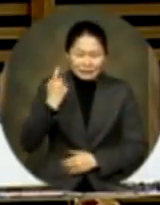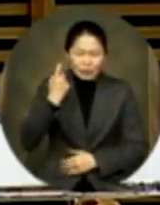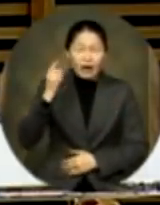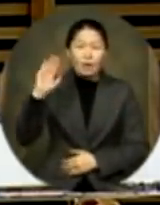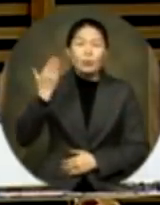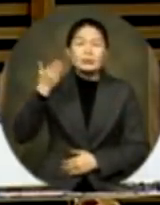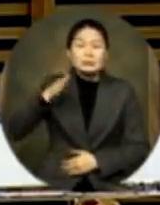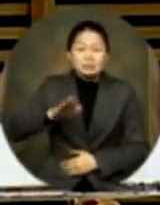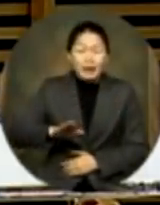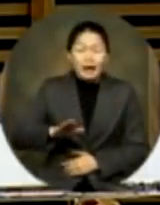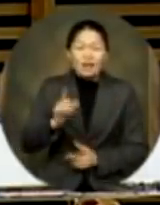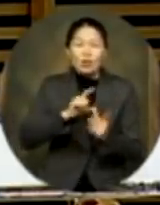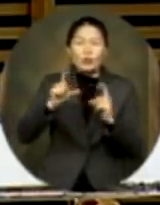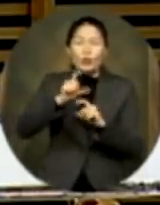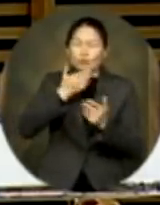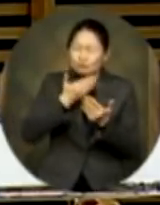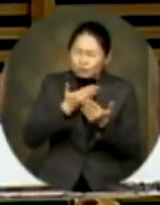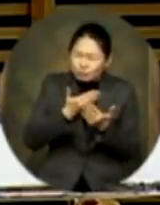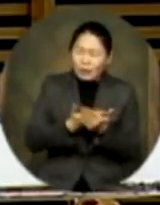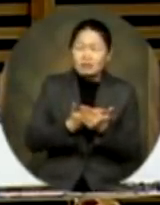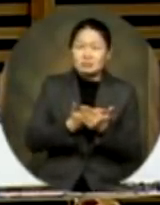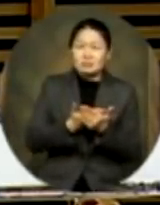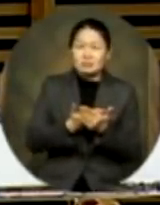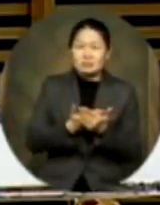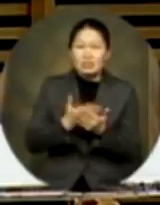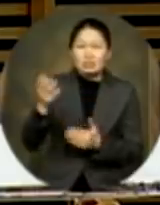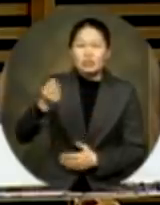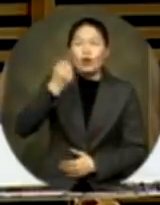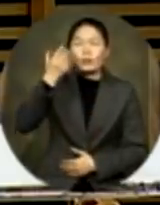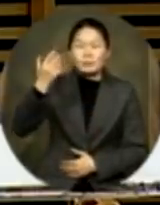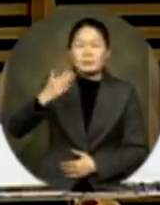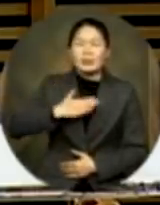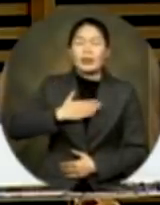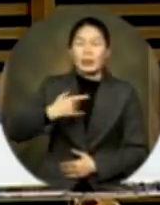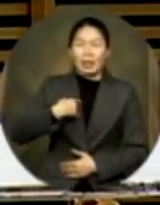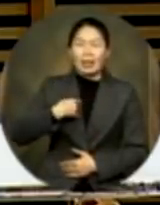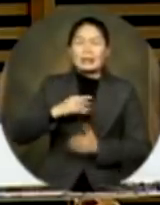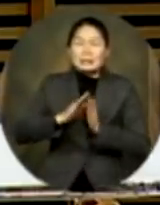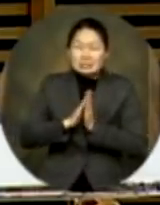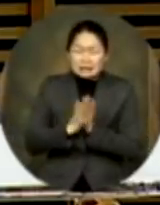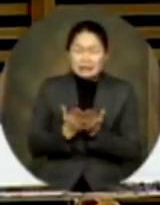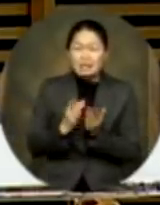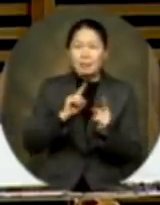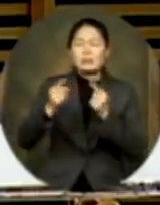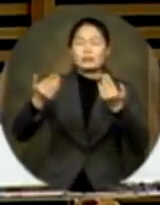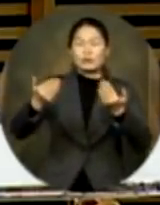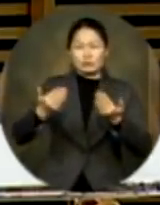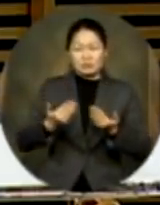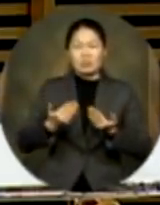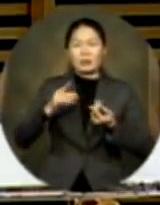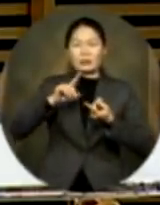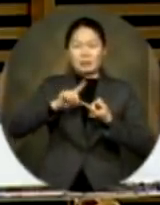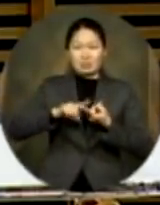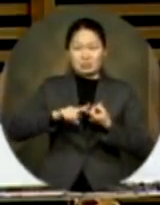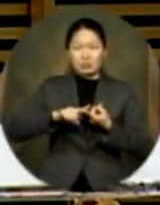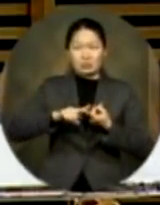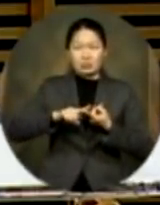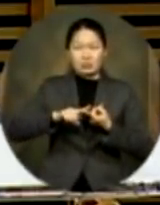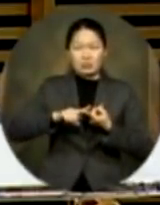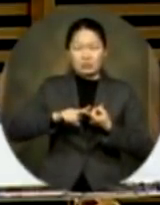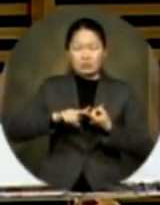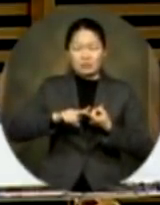말 더욱 중요한 것은 성령님께서 내게 친히 말씀 해 주신다는 것을